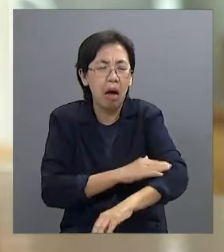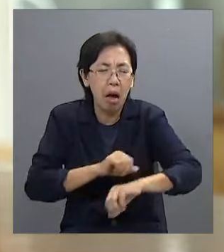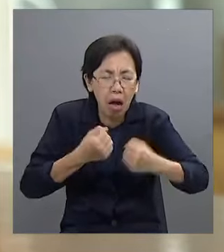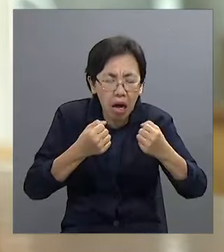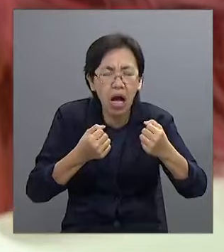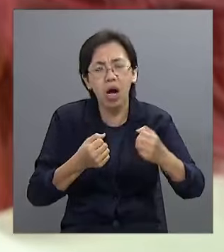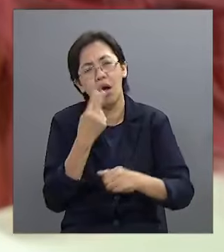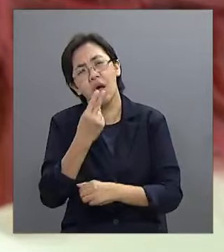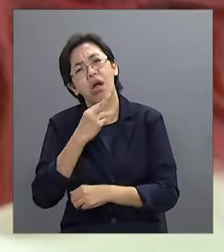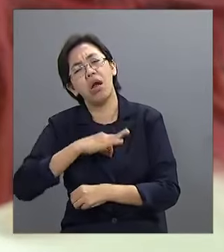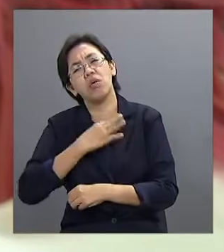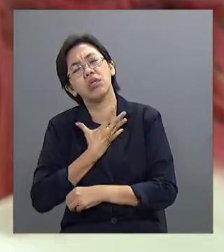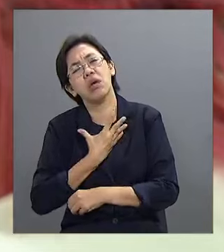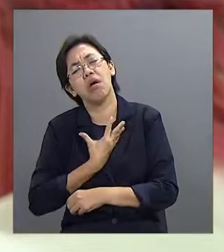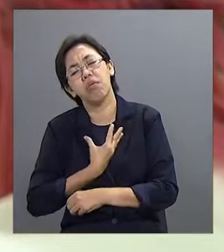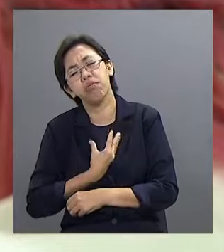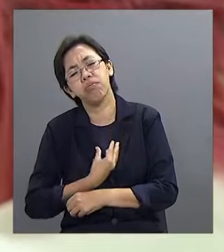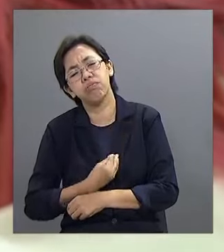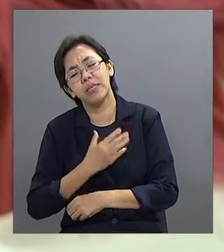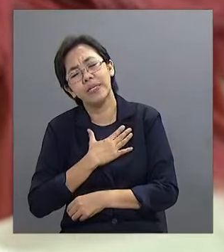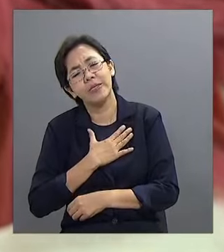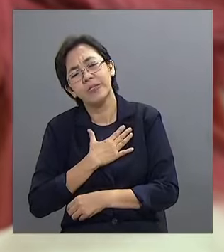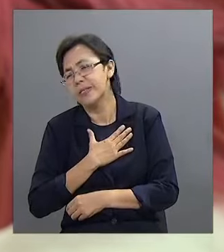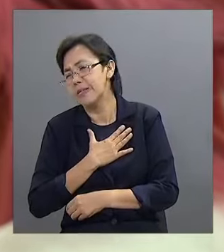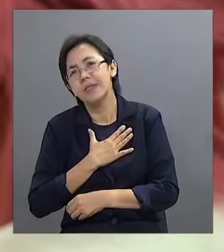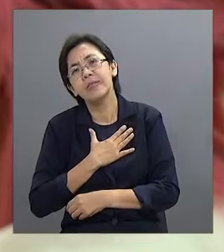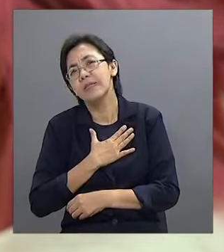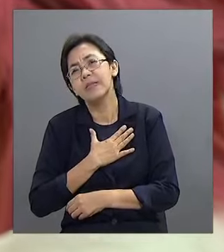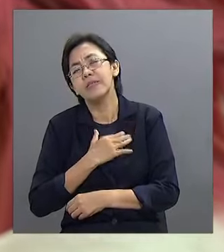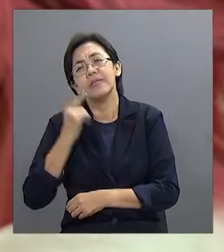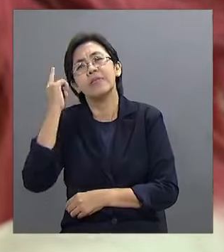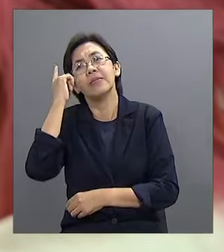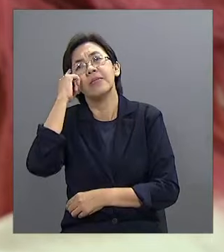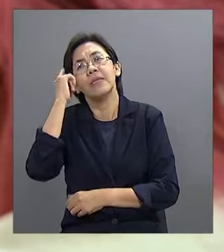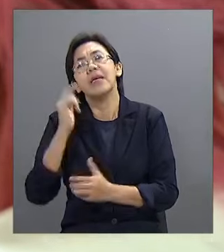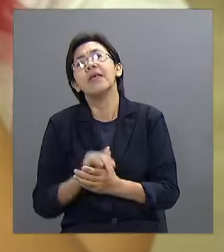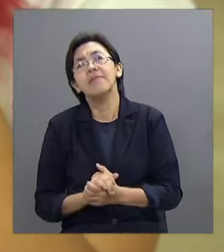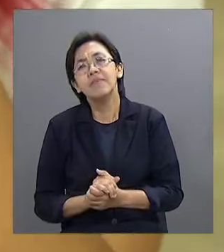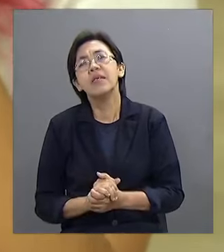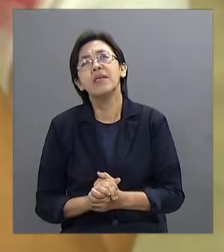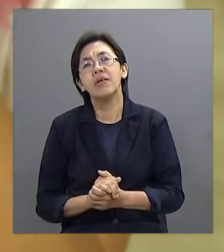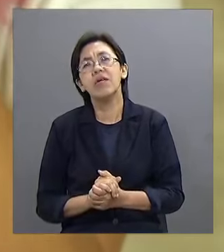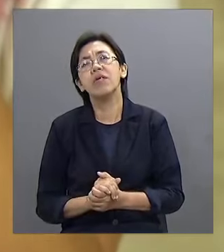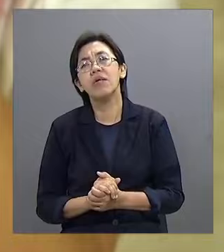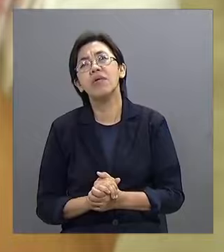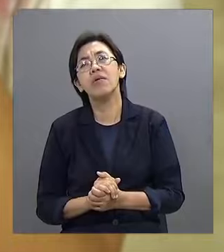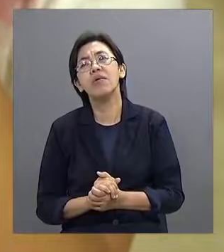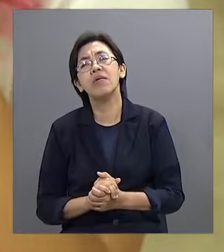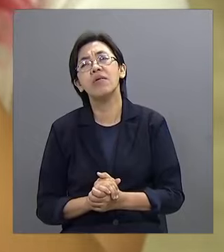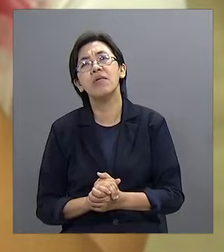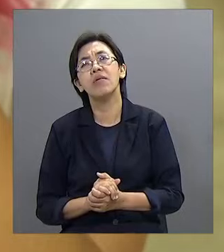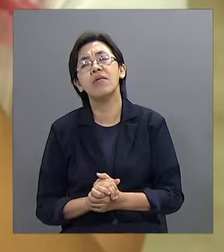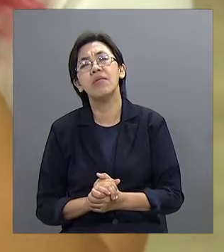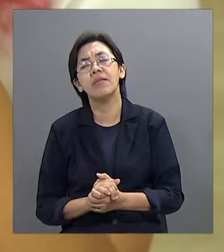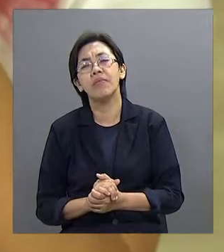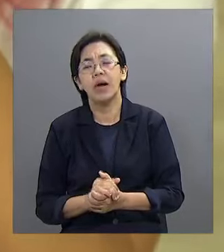ายวันเลยอะไรเงี้ยเราก็เลยขายความแบบความสมบูรณ์แบบของน้องดีกว่าเพราะว่าแมวที่สมบูรณ์แล้วแมว